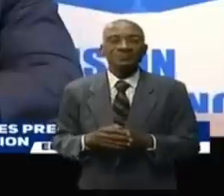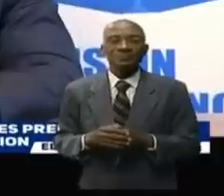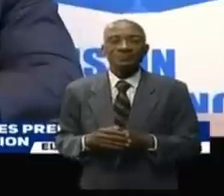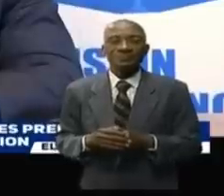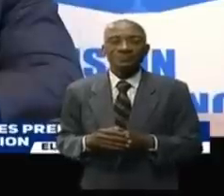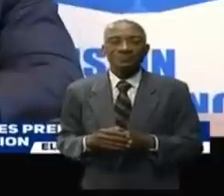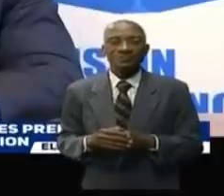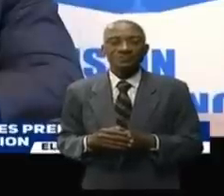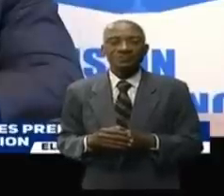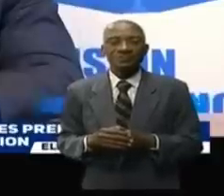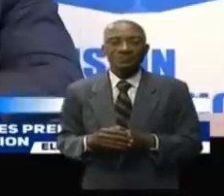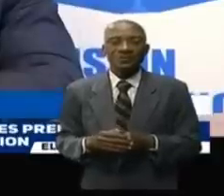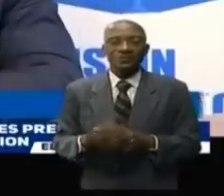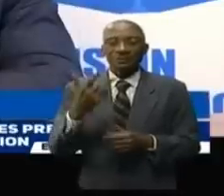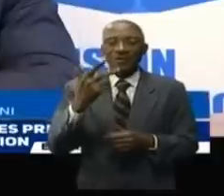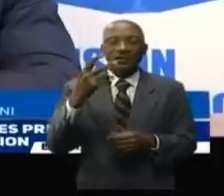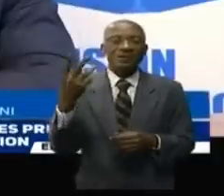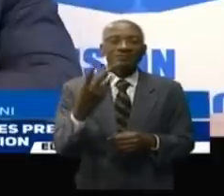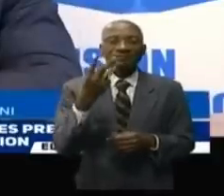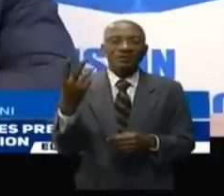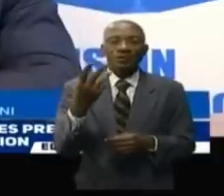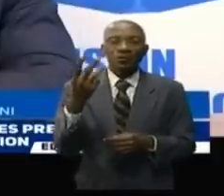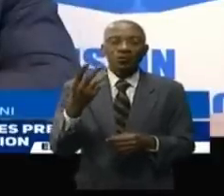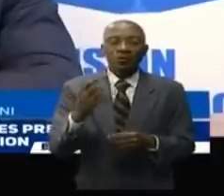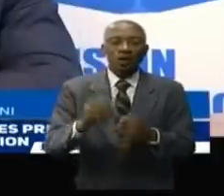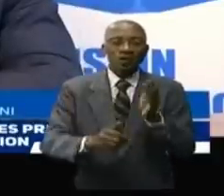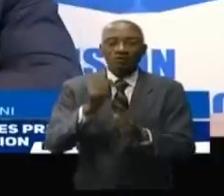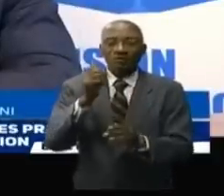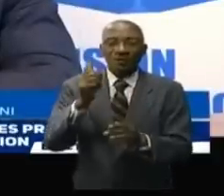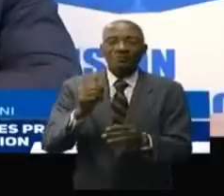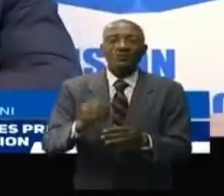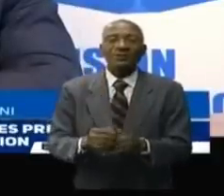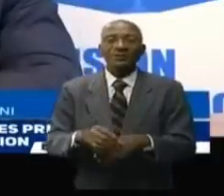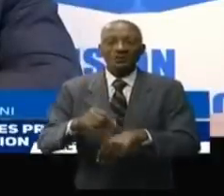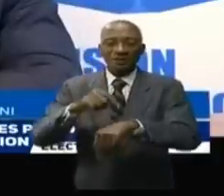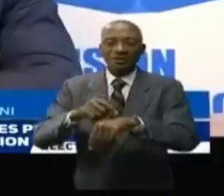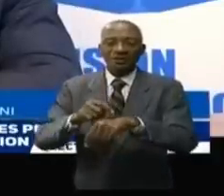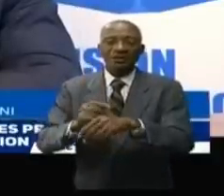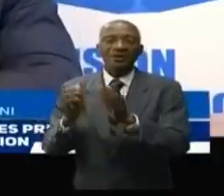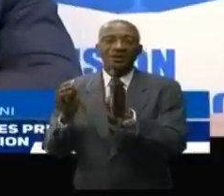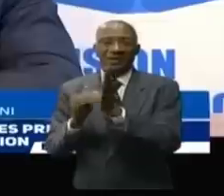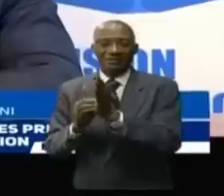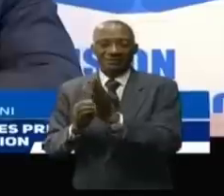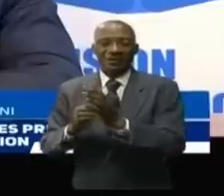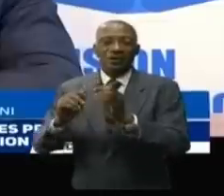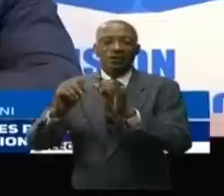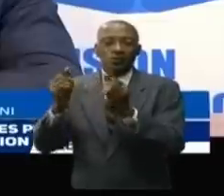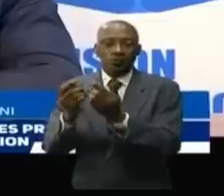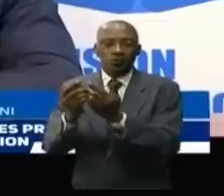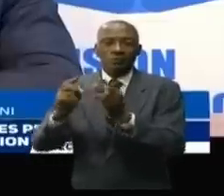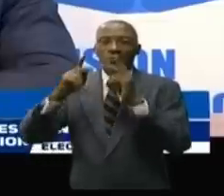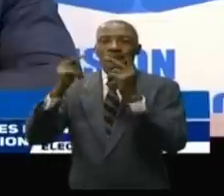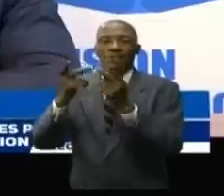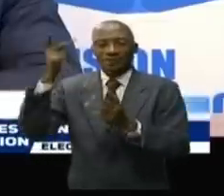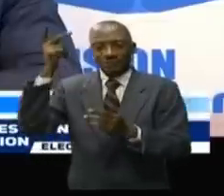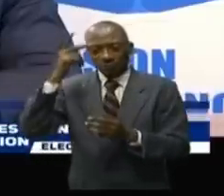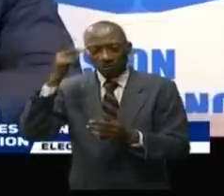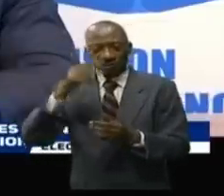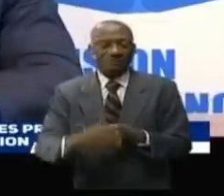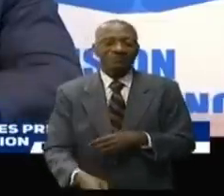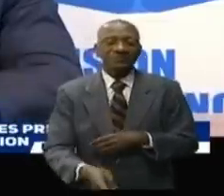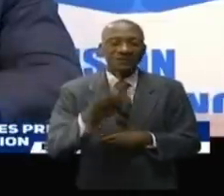Le mercredi 23 novembre 2022 à 9h pour les partis et regroupements politiques. Le